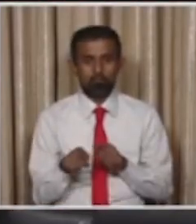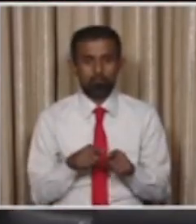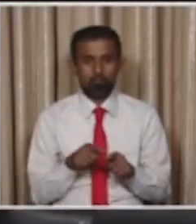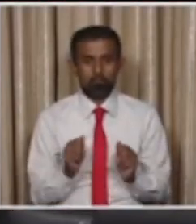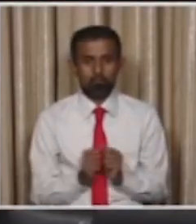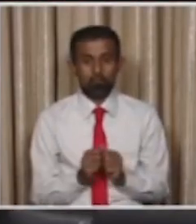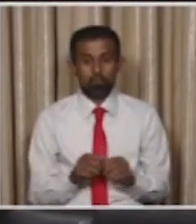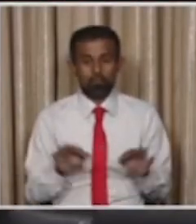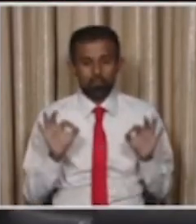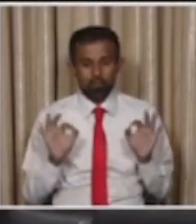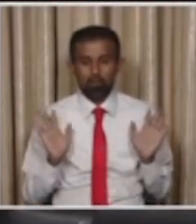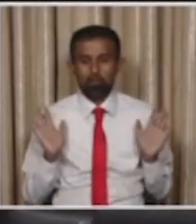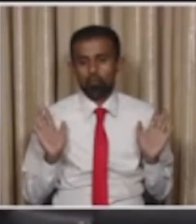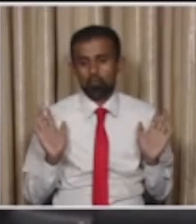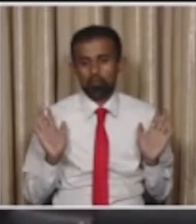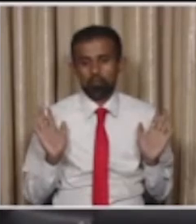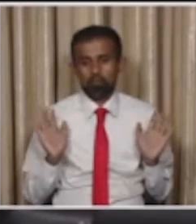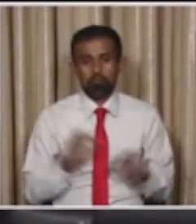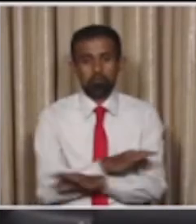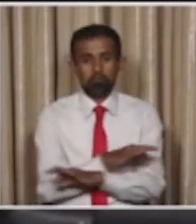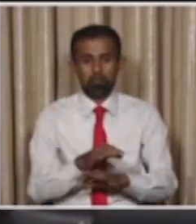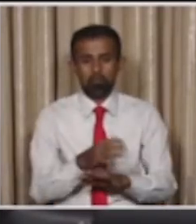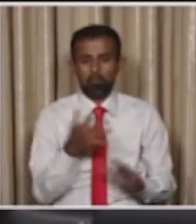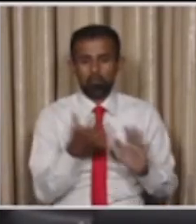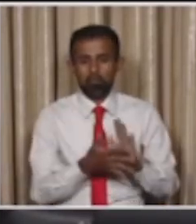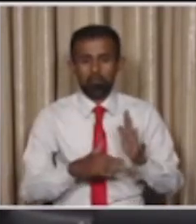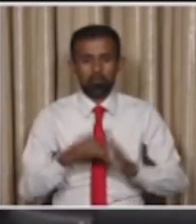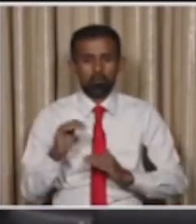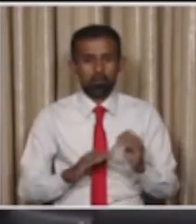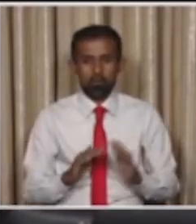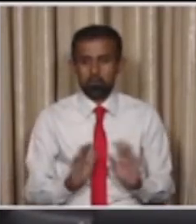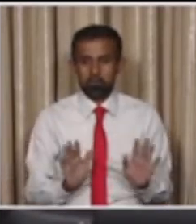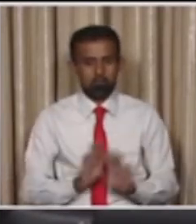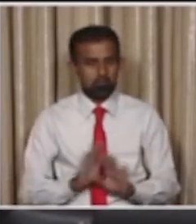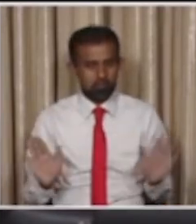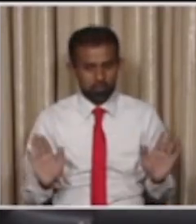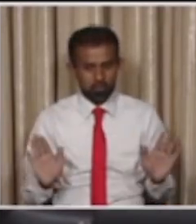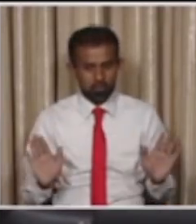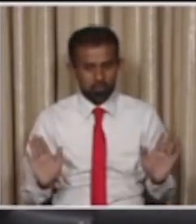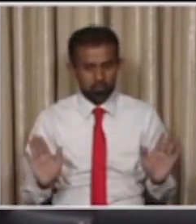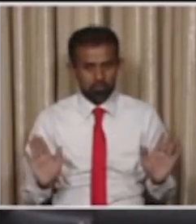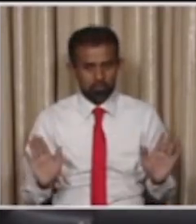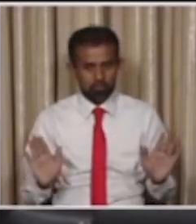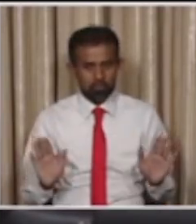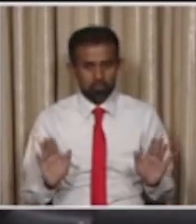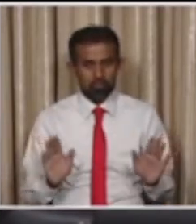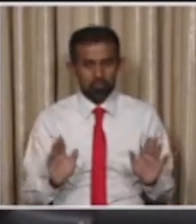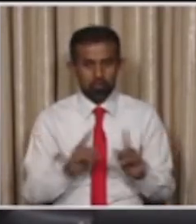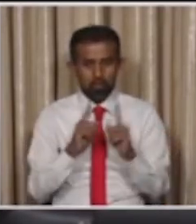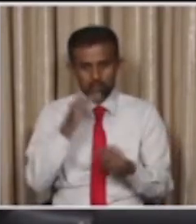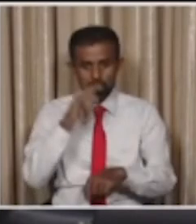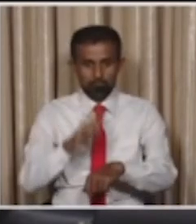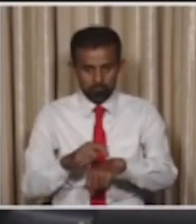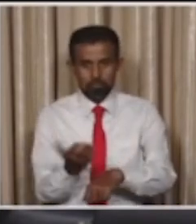වැඩේ හරියට කරන්න ඕනේ. මේ ක්‍රමය අවභාවිතා කරන්න දෙන්න පුළුවන් කමක් නැහැ. කතානායකතුමා කරුණාකර ඉඩ